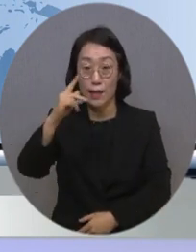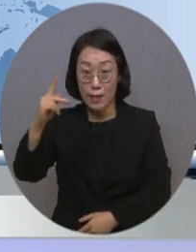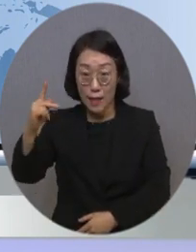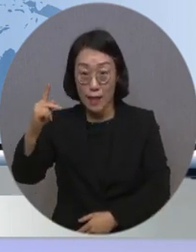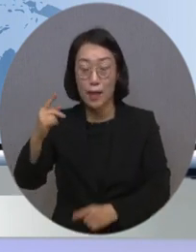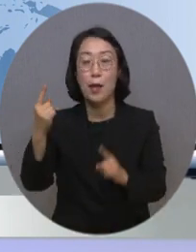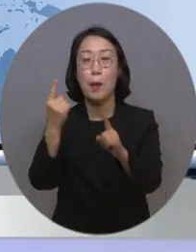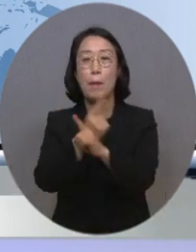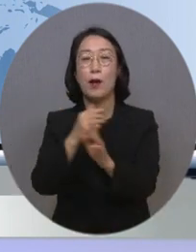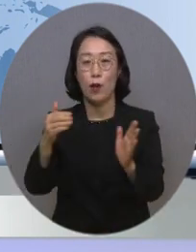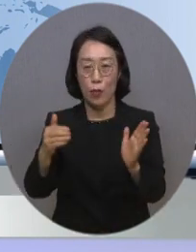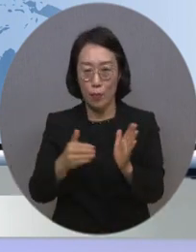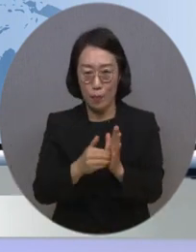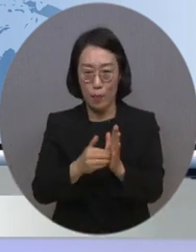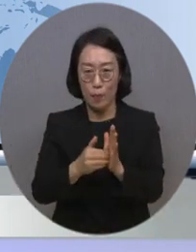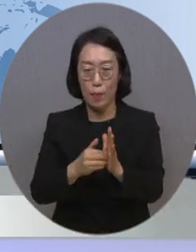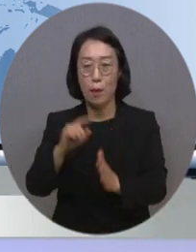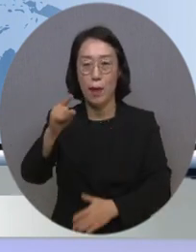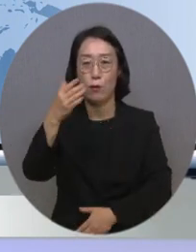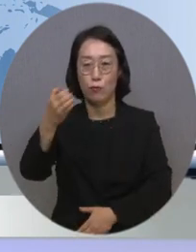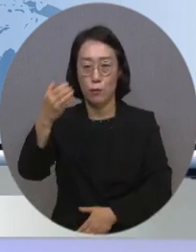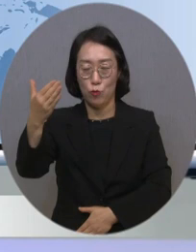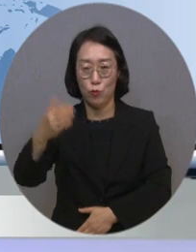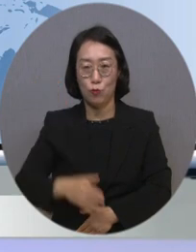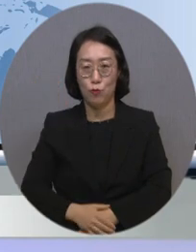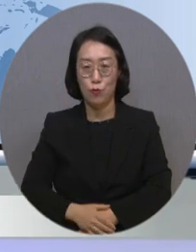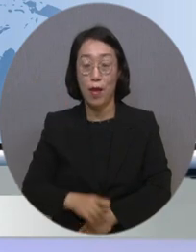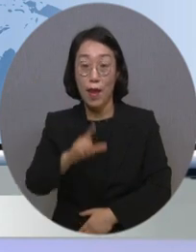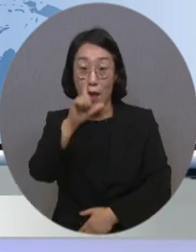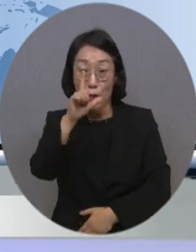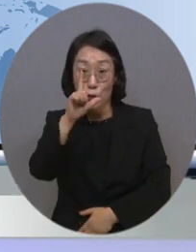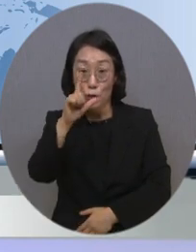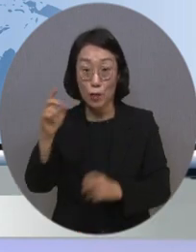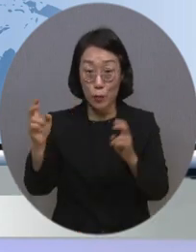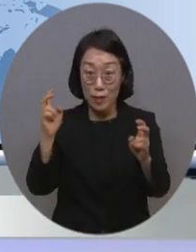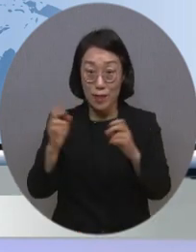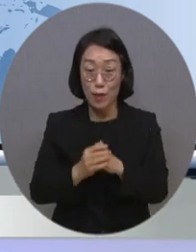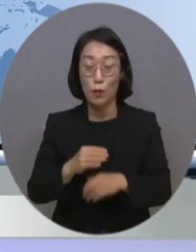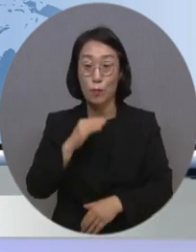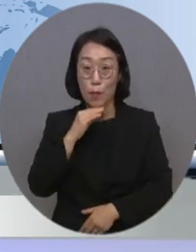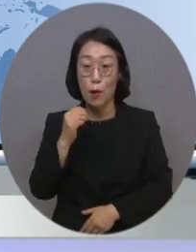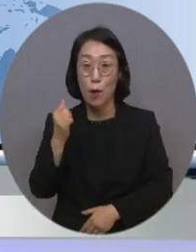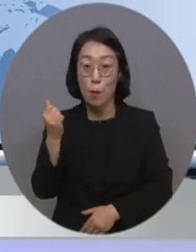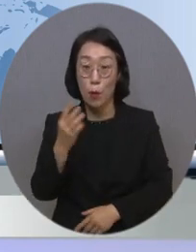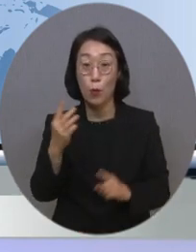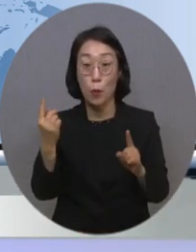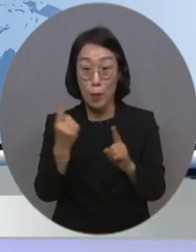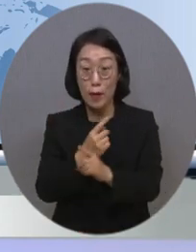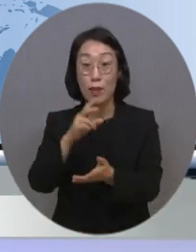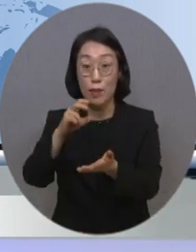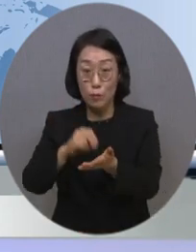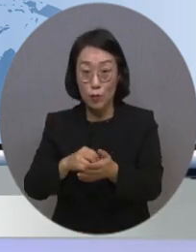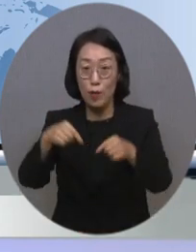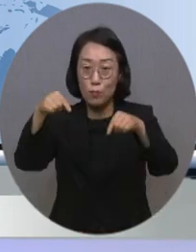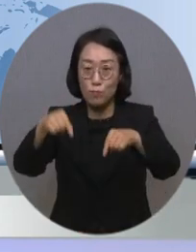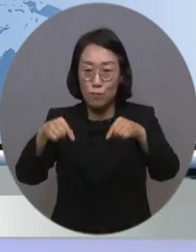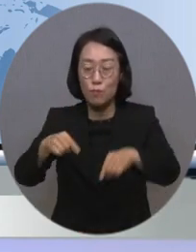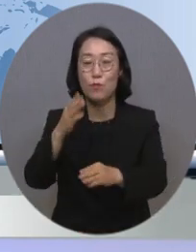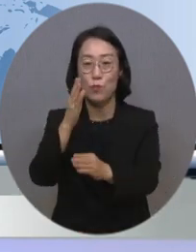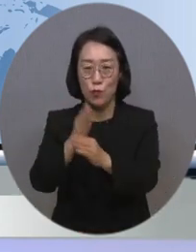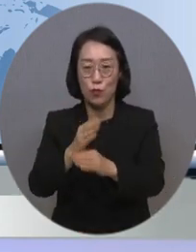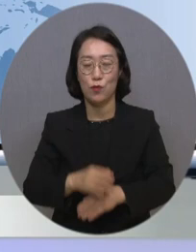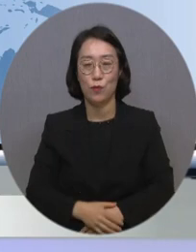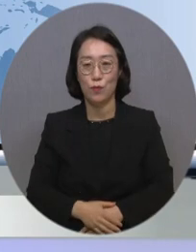SKBTV도 199번으로 변경됐는데요. LG유플러스 역시 채널 번호 199번 변경 협의를 진행하고